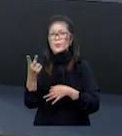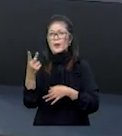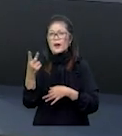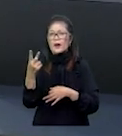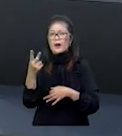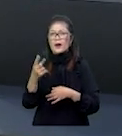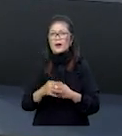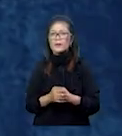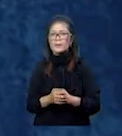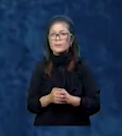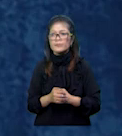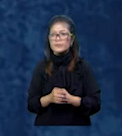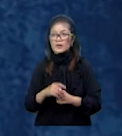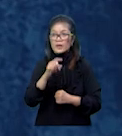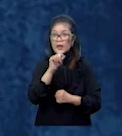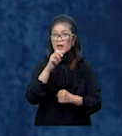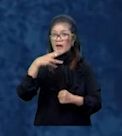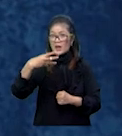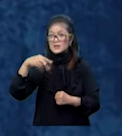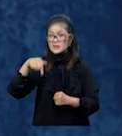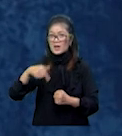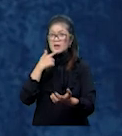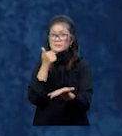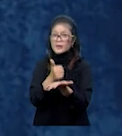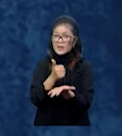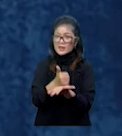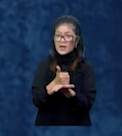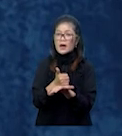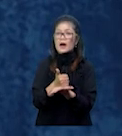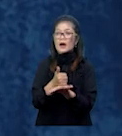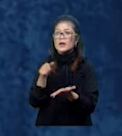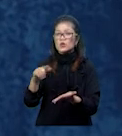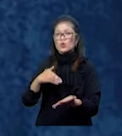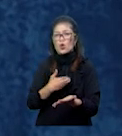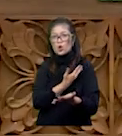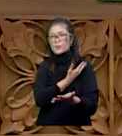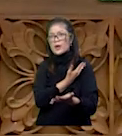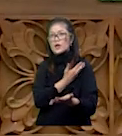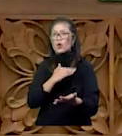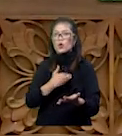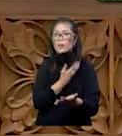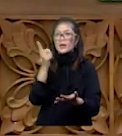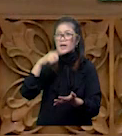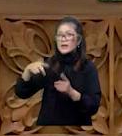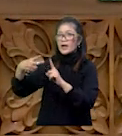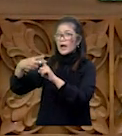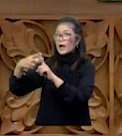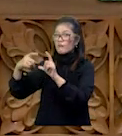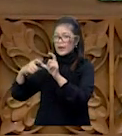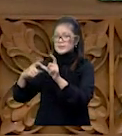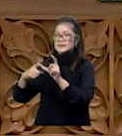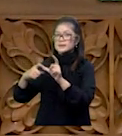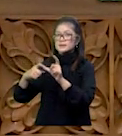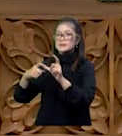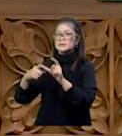mengaku telah diperalat, dibohongi, hingga disia-siakan oleh mantan atasannya, Verdi Sambo. Eliezer tidak